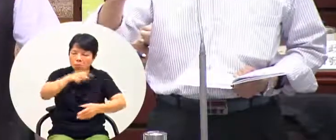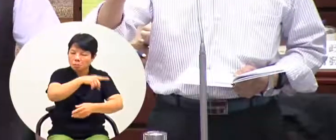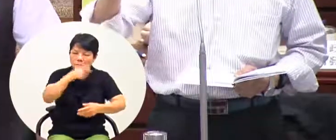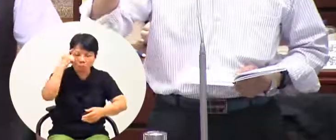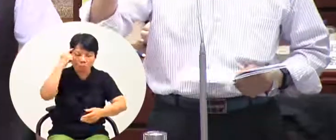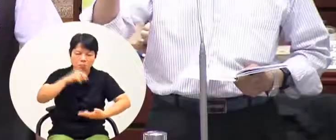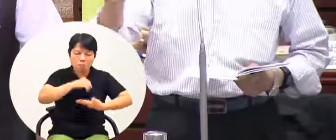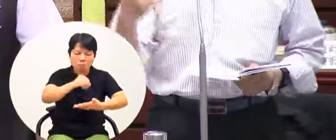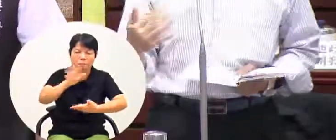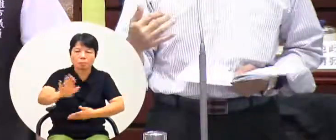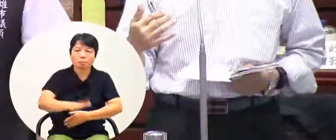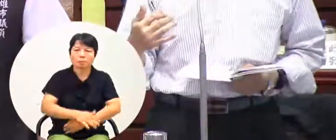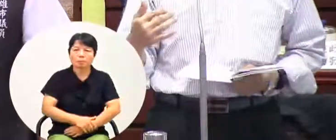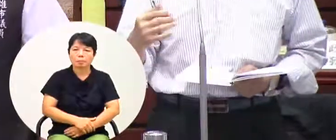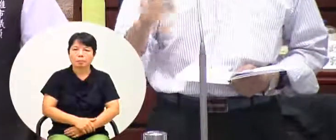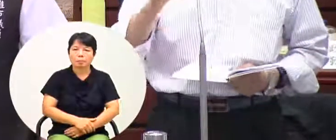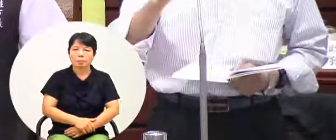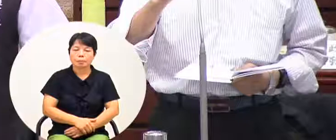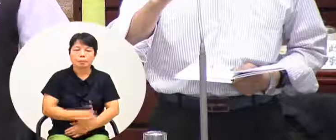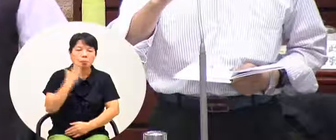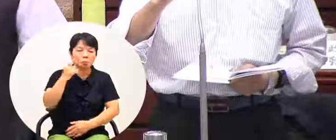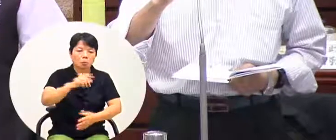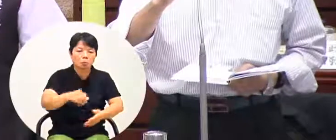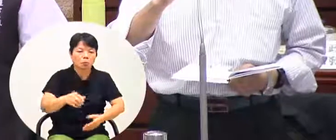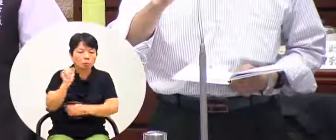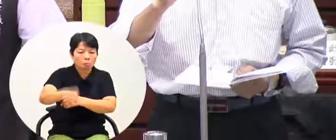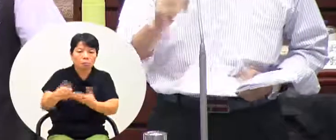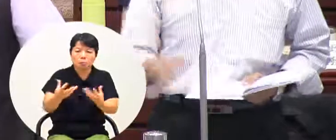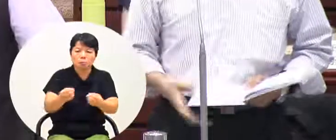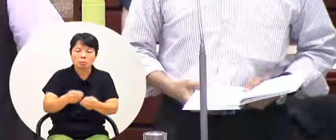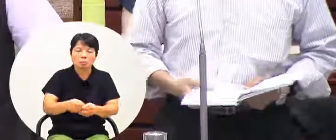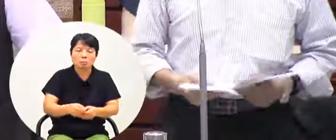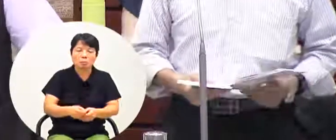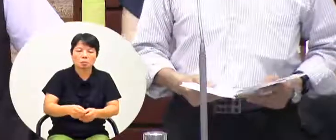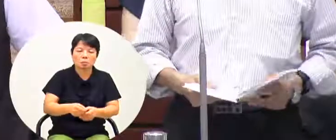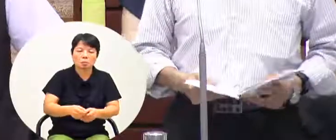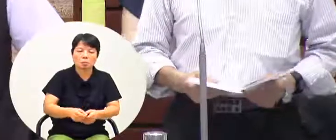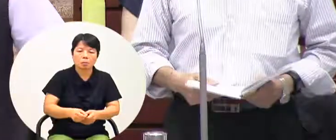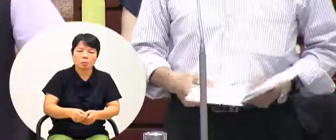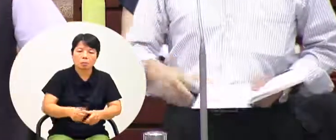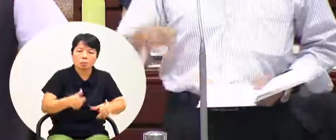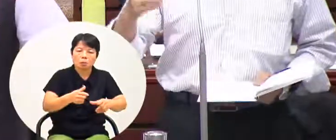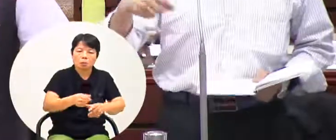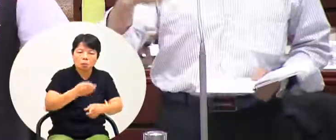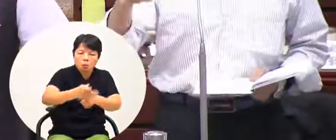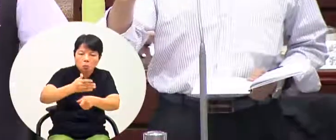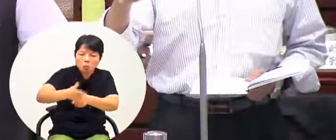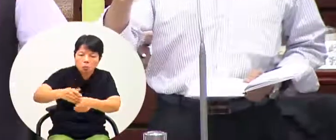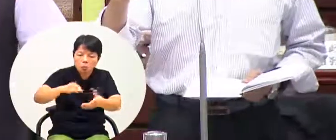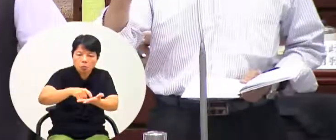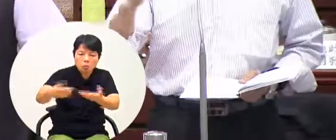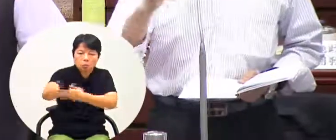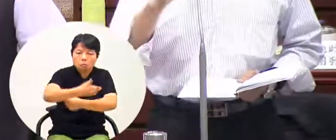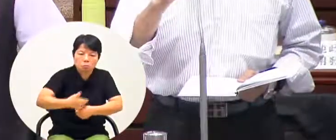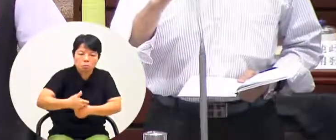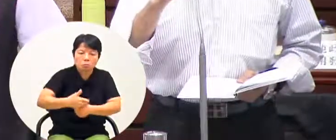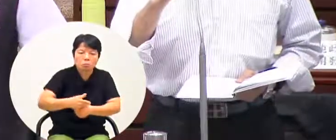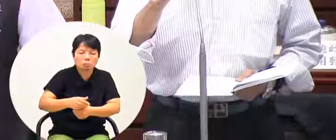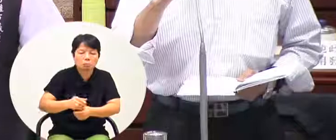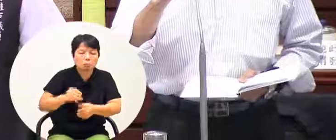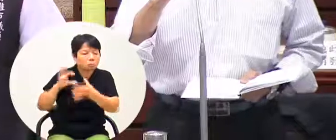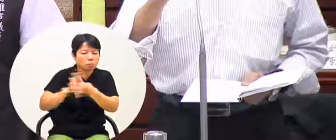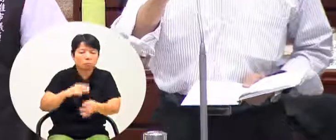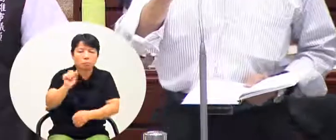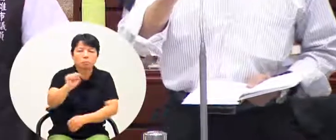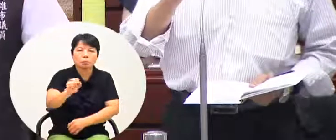去断征收，它就没有办法再继续对进行，还是在都市计划变更的一个阶段，